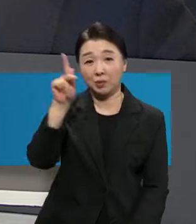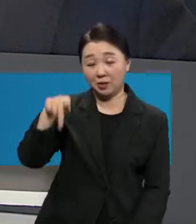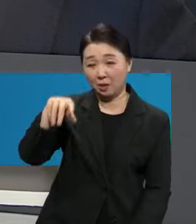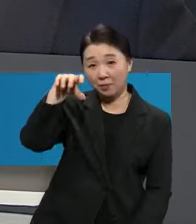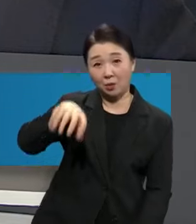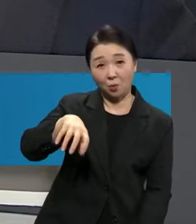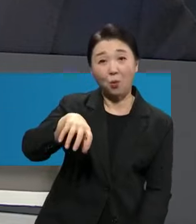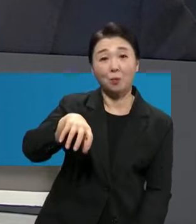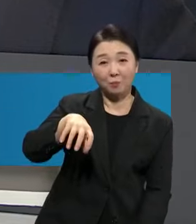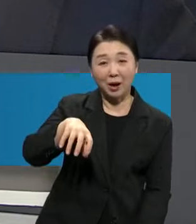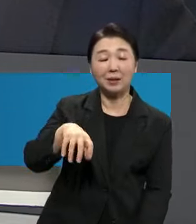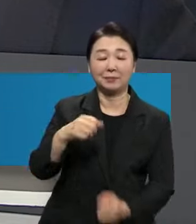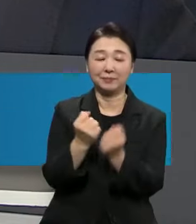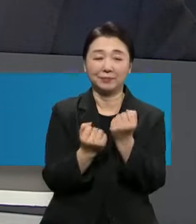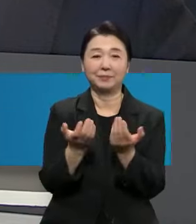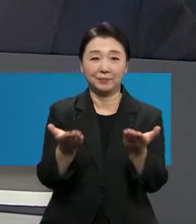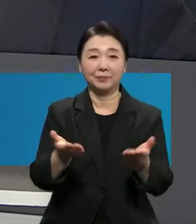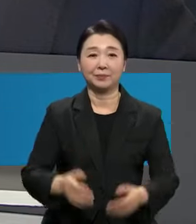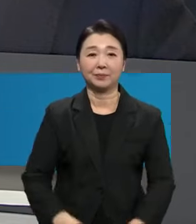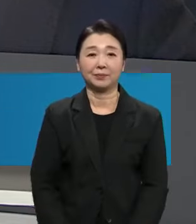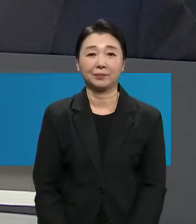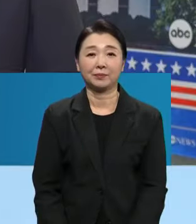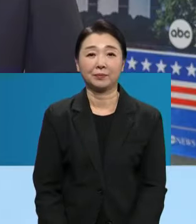필라델피아 현장에 정강현 특파원이 가 있습니다.